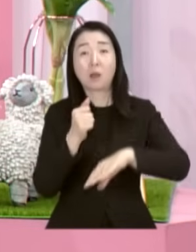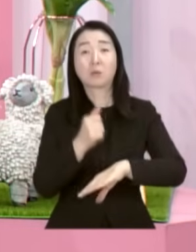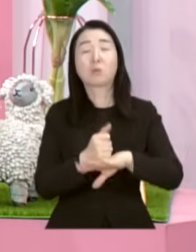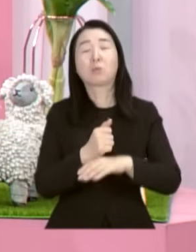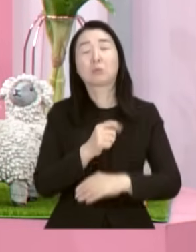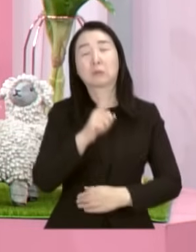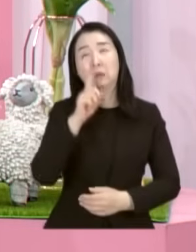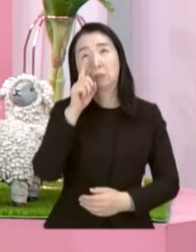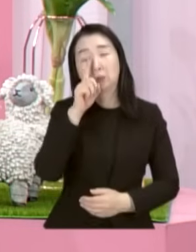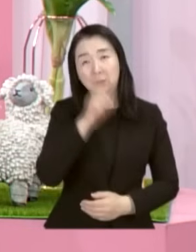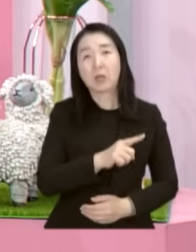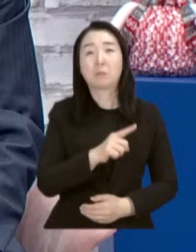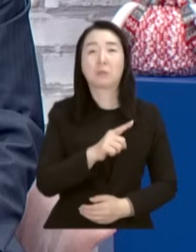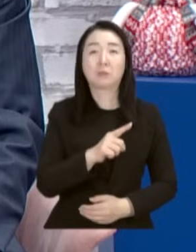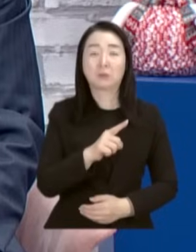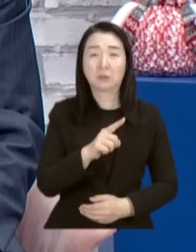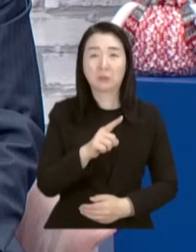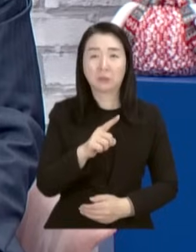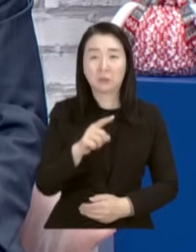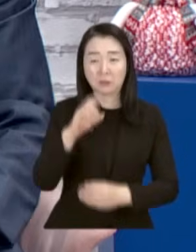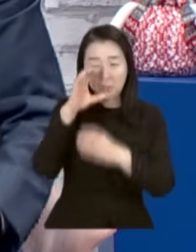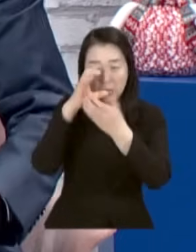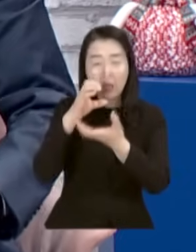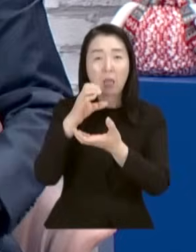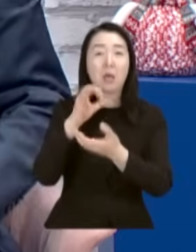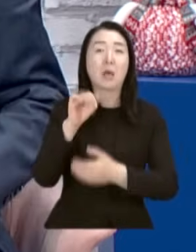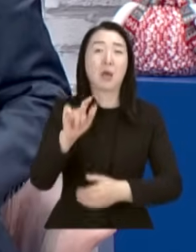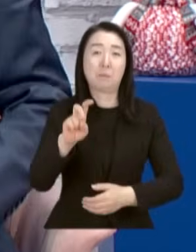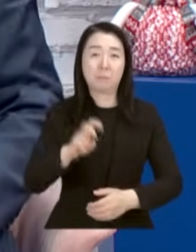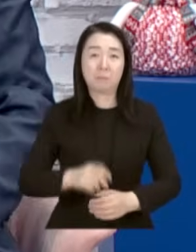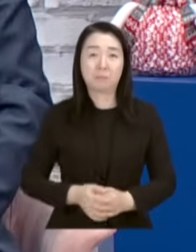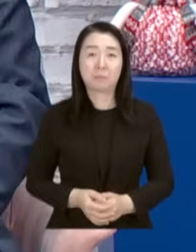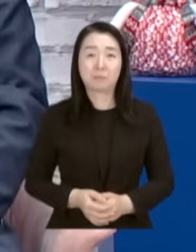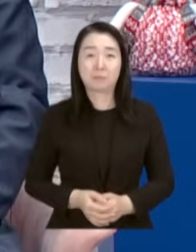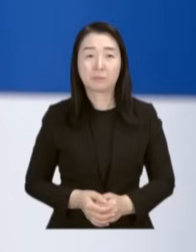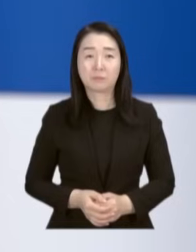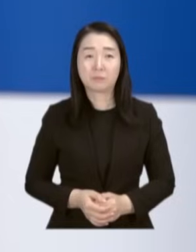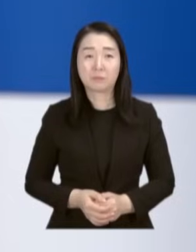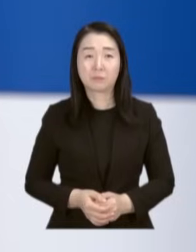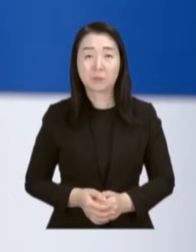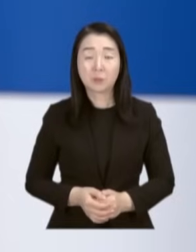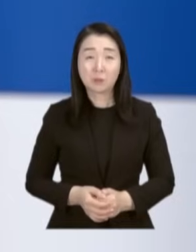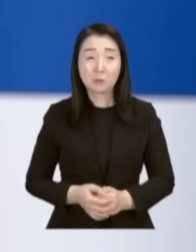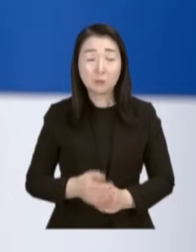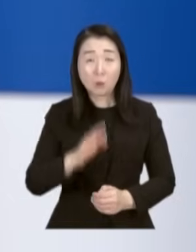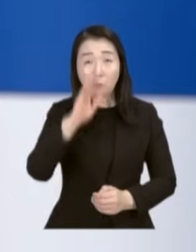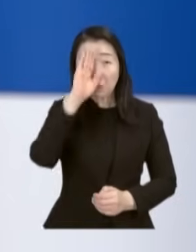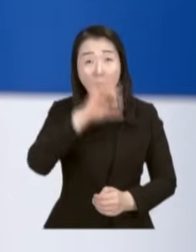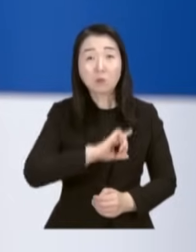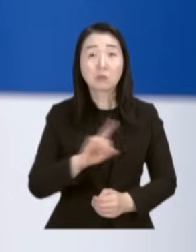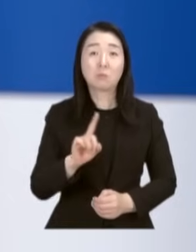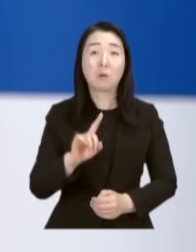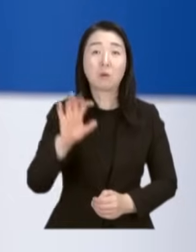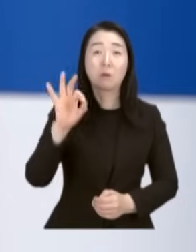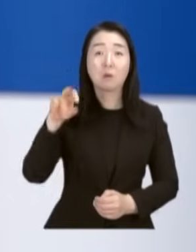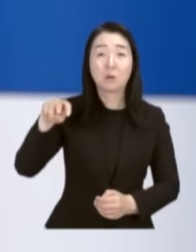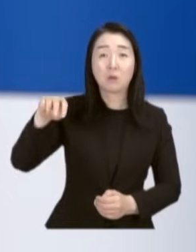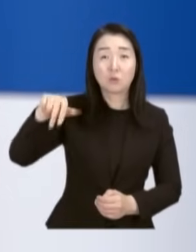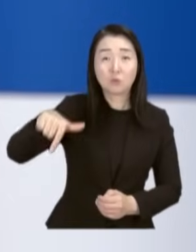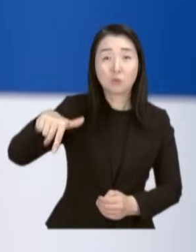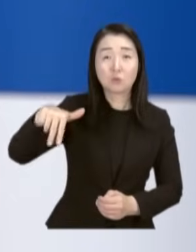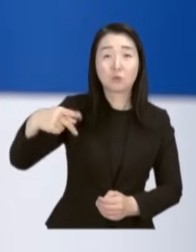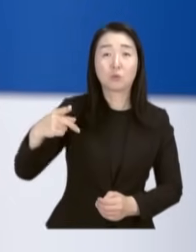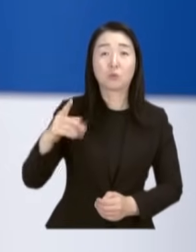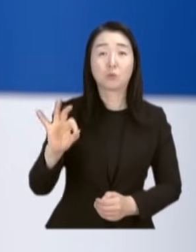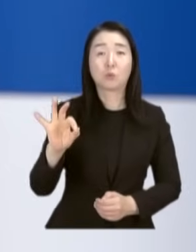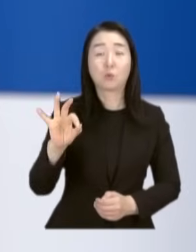악성 종양이라는 거예요. 아. 암세포라는. 이게 뭐냐 그랬더니 듣도 보도 못한